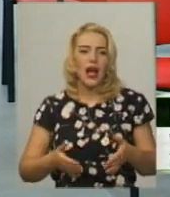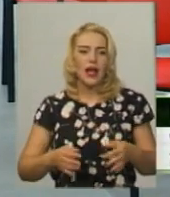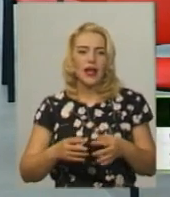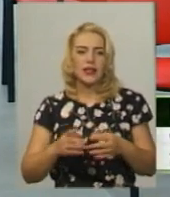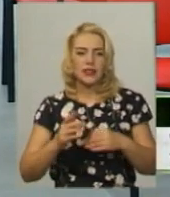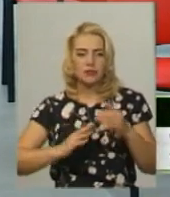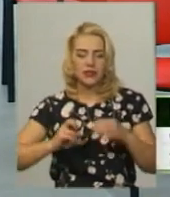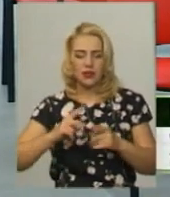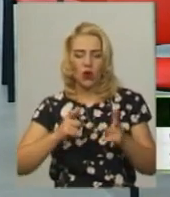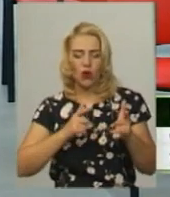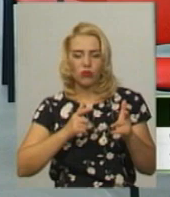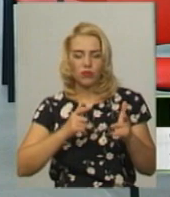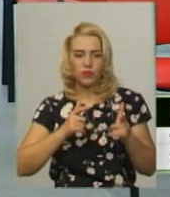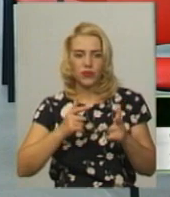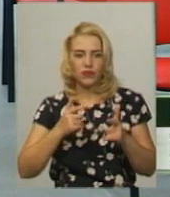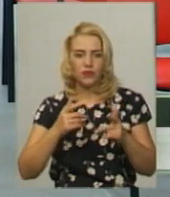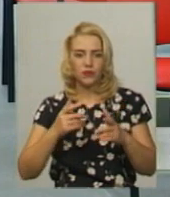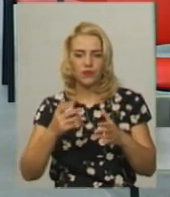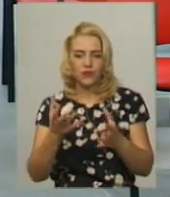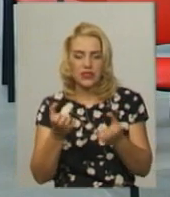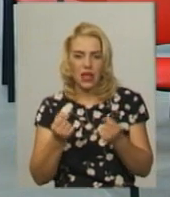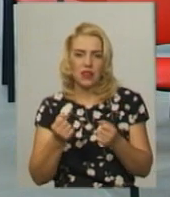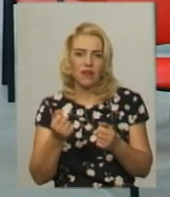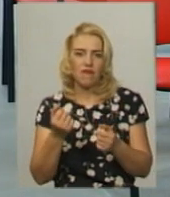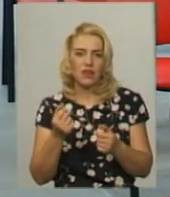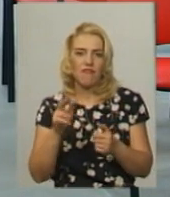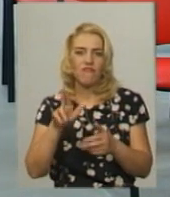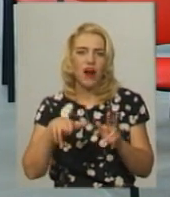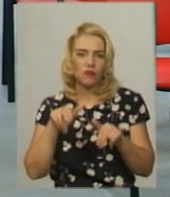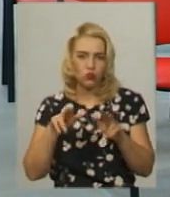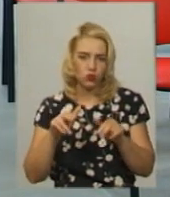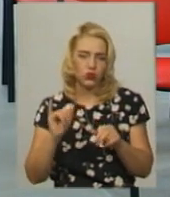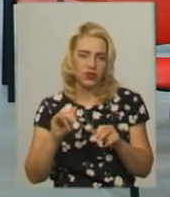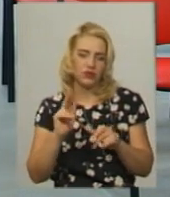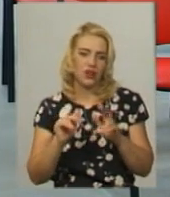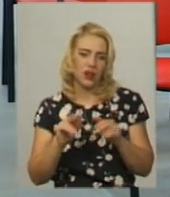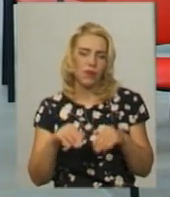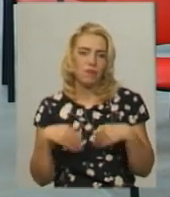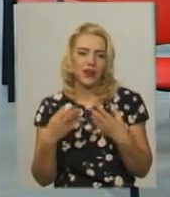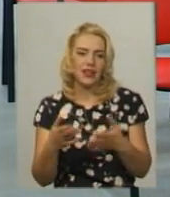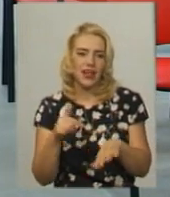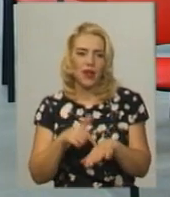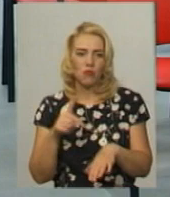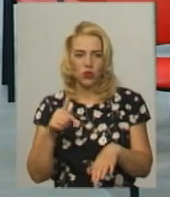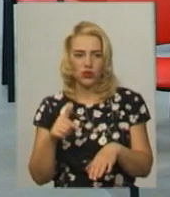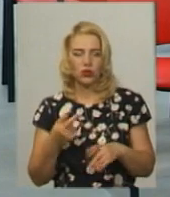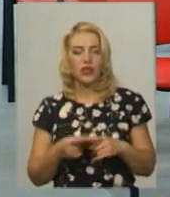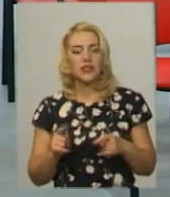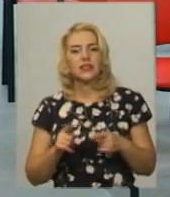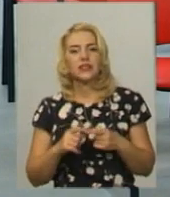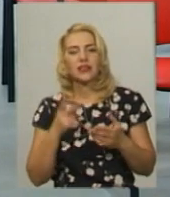лінією олівцем, сьогодні вдалися до фарби. І тільки фарба, як ніщо інакше, передає емоцію, транслює